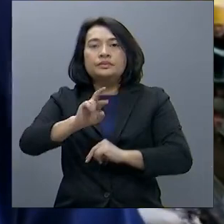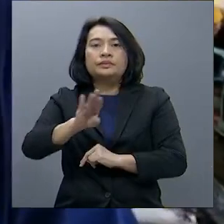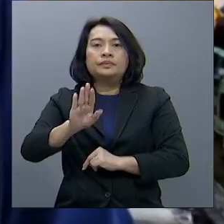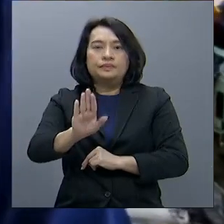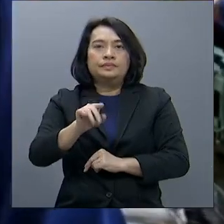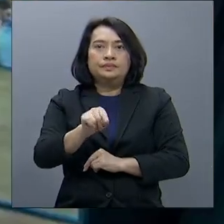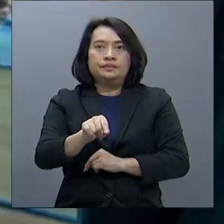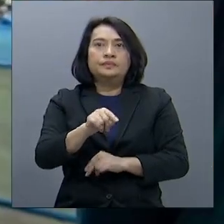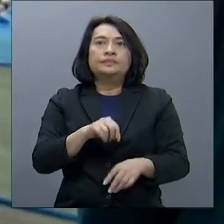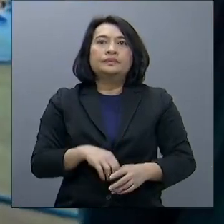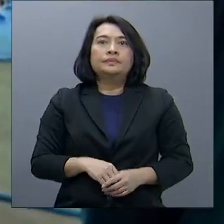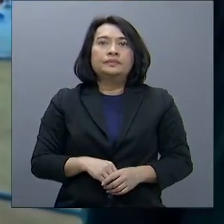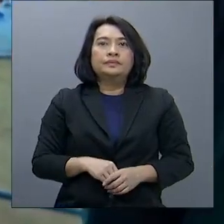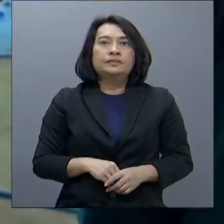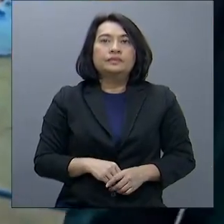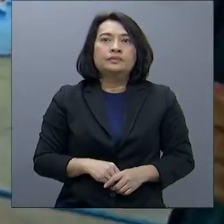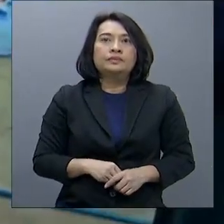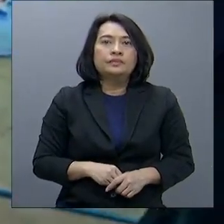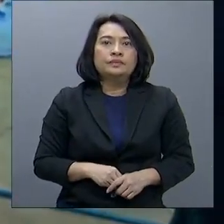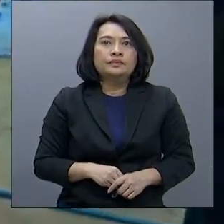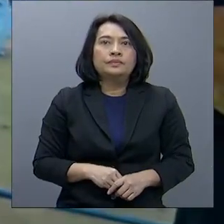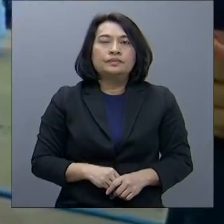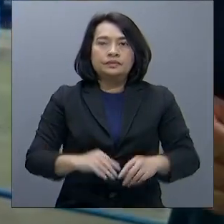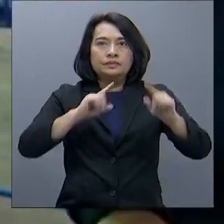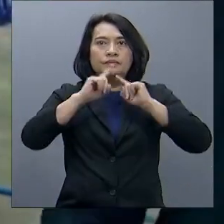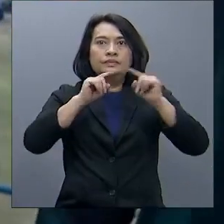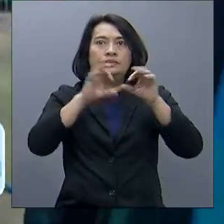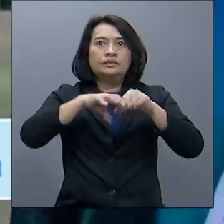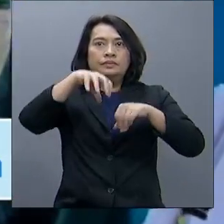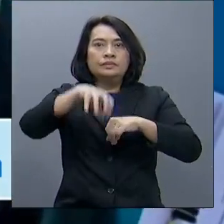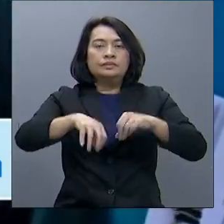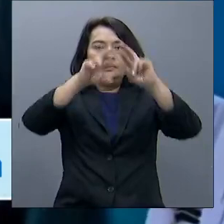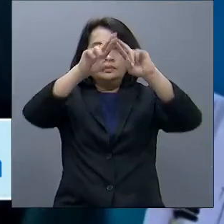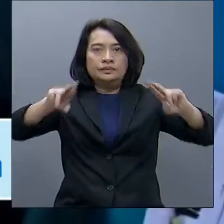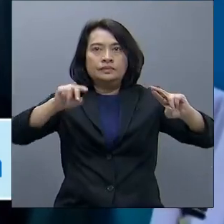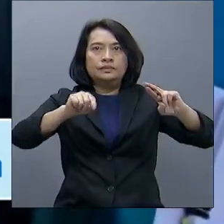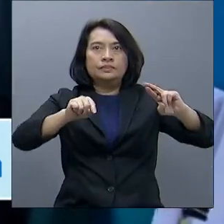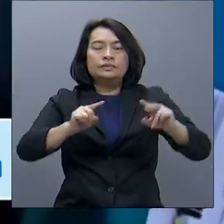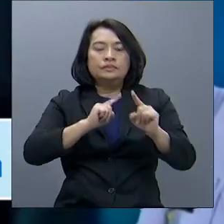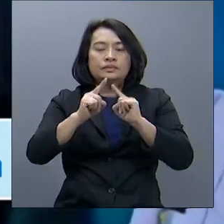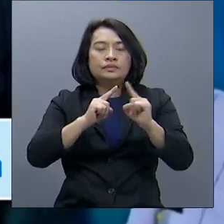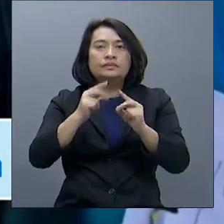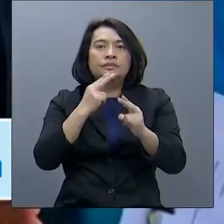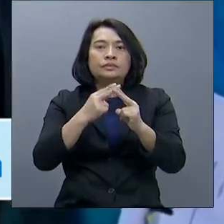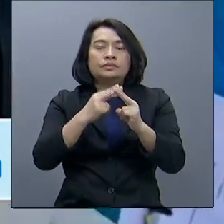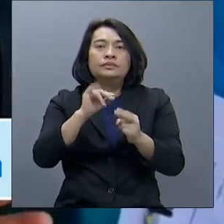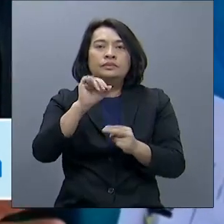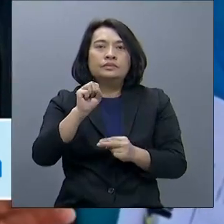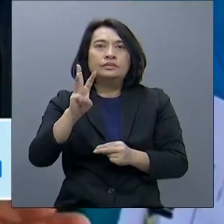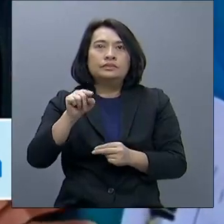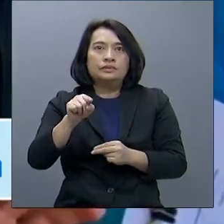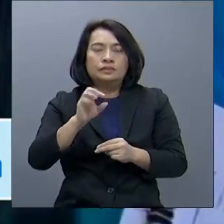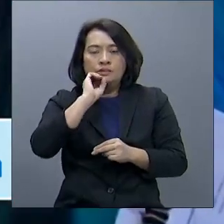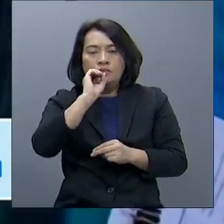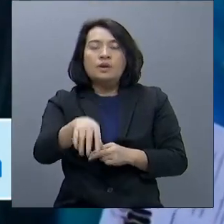อีกทีนึง เอาล่ะชวนไปพูดคุยกับผู้ประกอบการอีกคนหนึ่งชื่อว่าคุณสวัยคุณสวัยเนี่ยยืนยันว่าทุกอย่